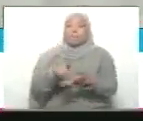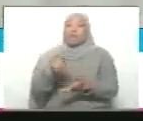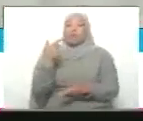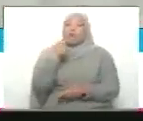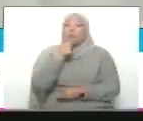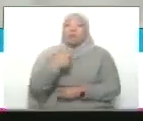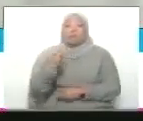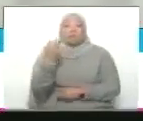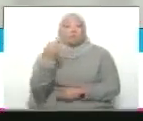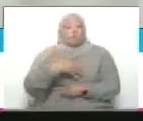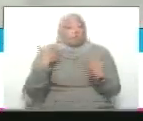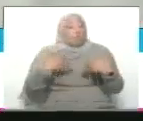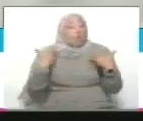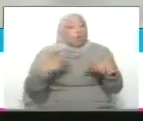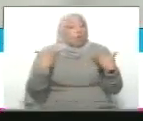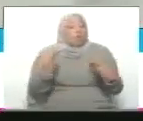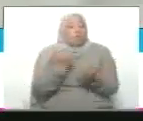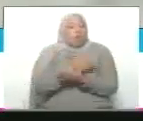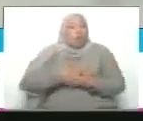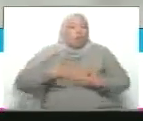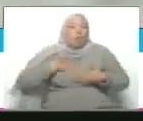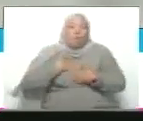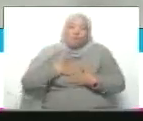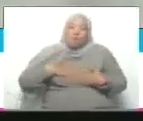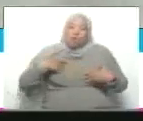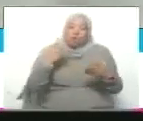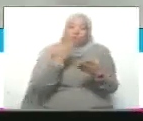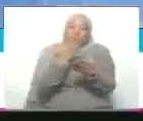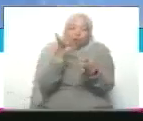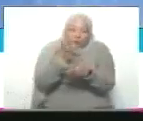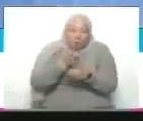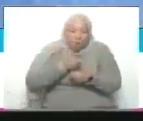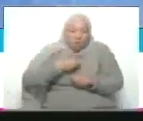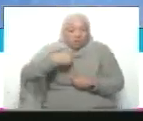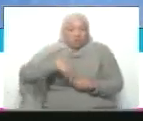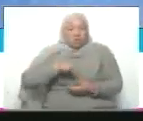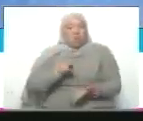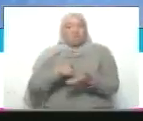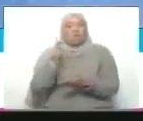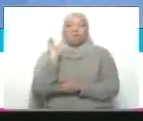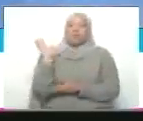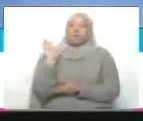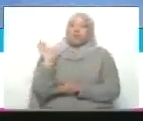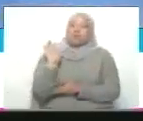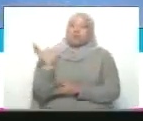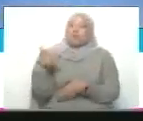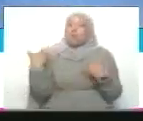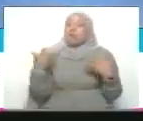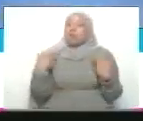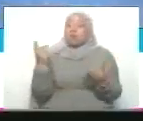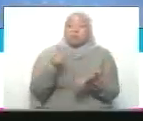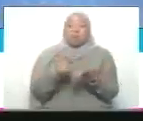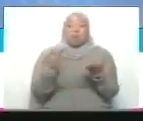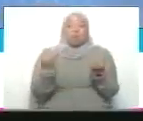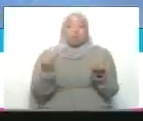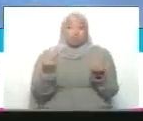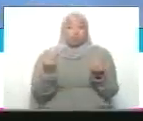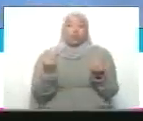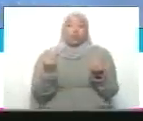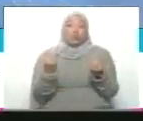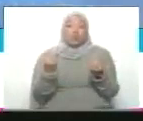estoy muy contento de estar aquí, me siento muy en confianza. Et de participer à cette cinquième biennale. Me alegra mucho haber participado en esta